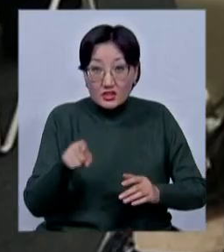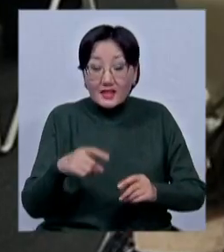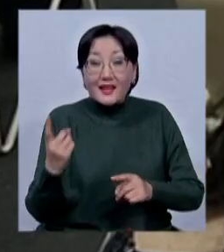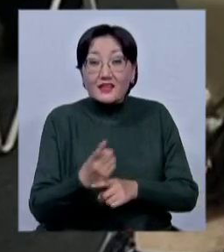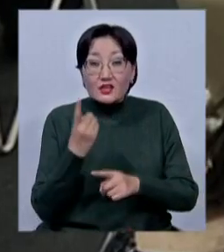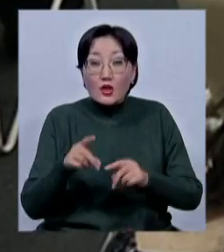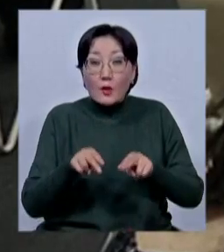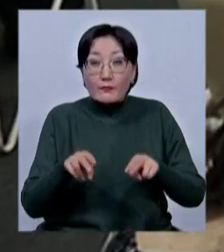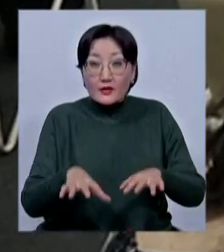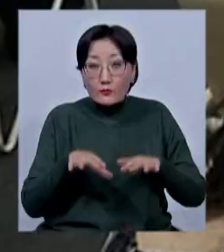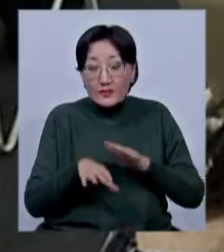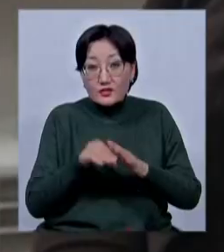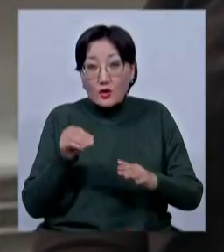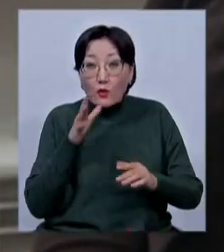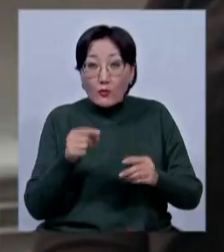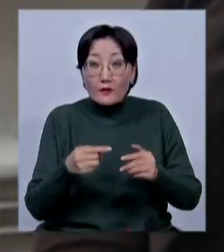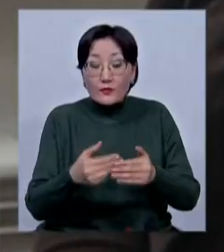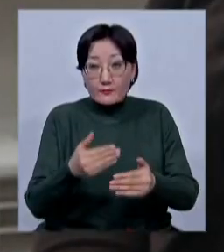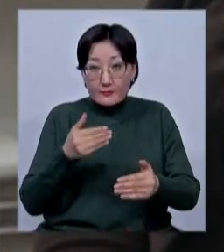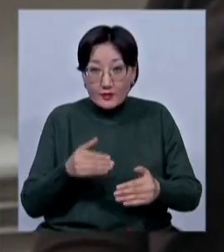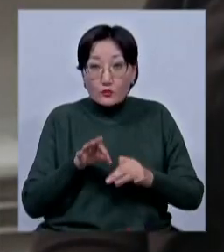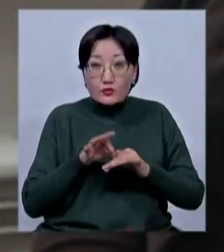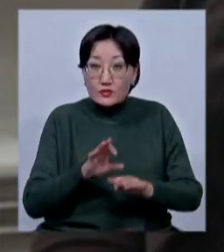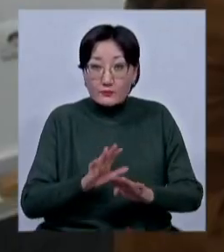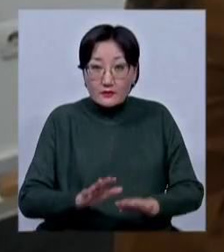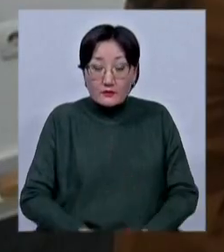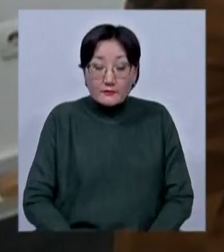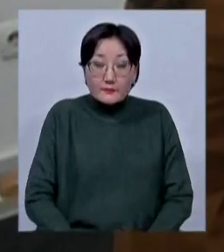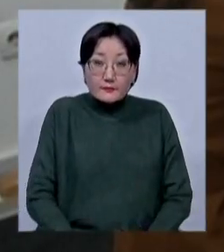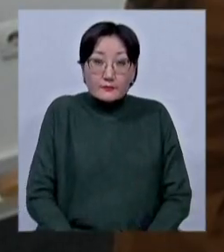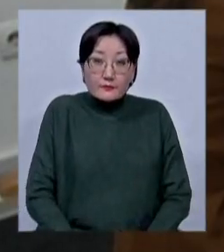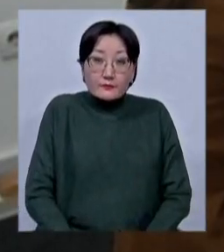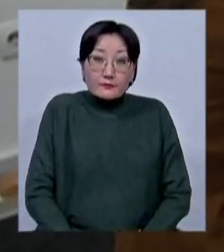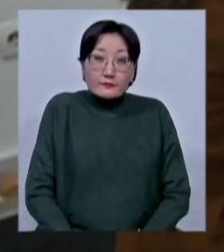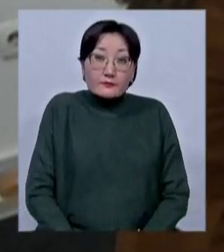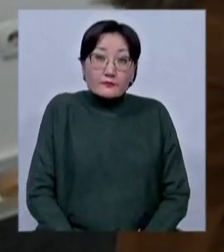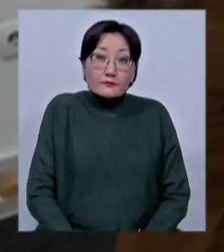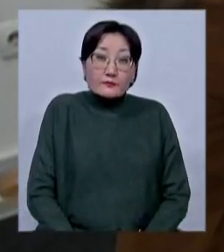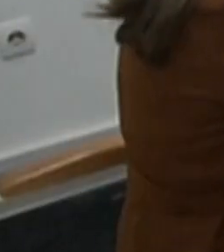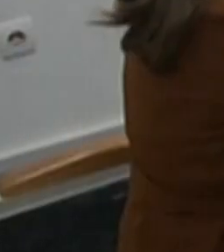алғаш рет парламенттік сайлау мерзімінен бұрын өткізілмейді. Аяулым Көлжігіт, Алматы